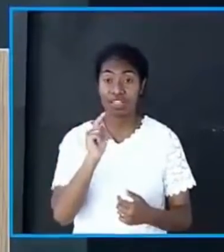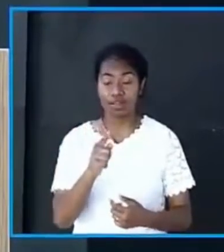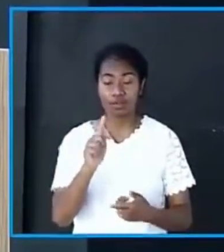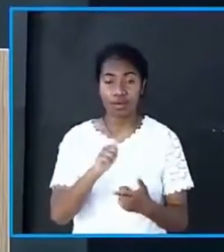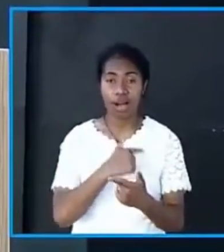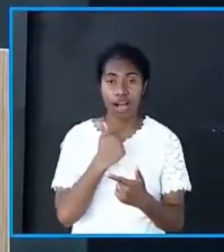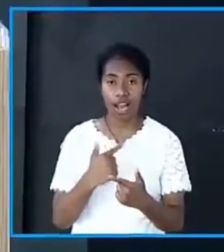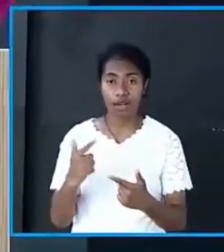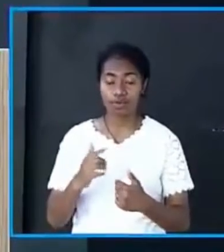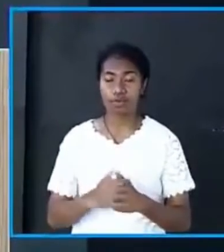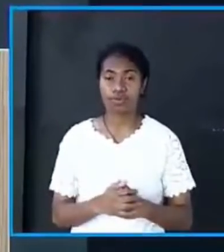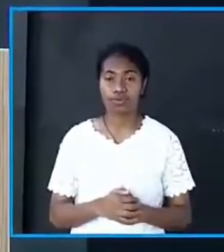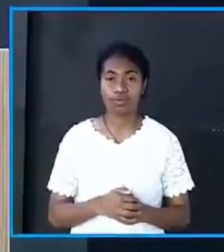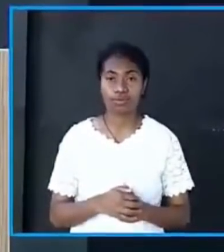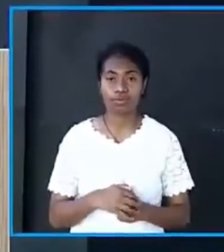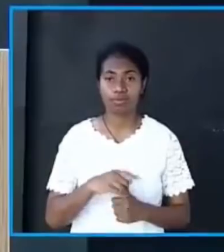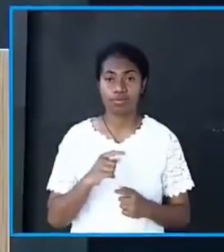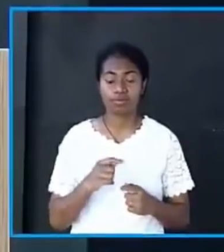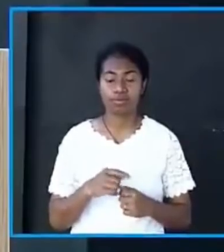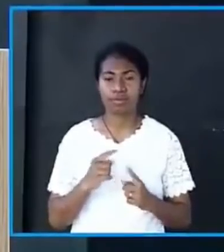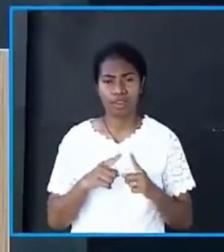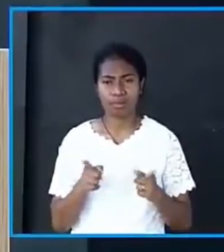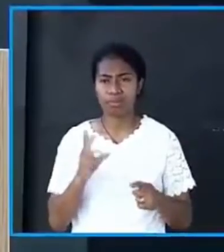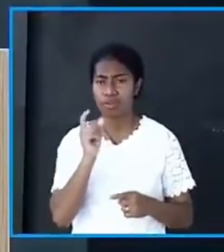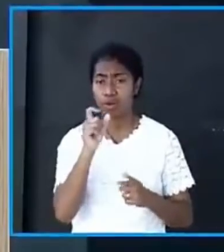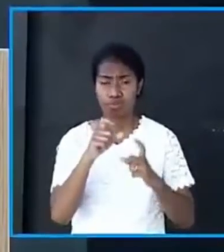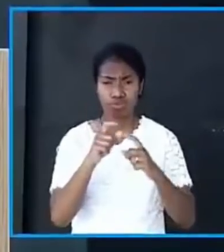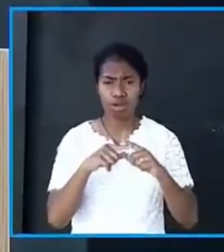rusak tidak bisa rindu engkau